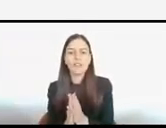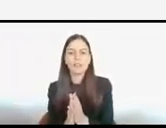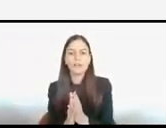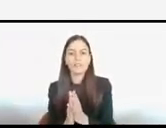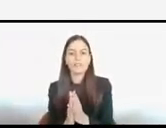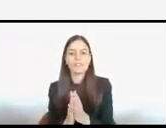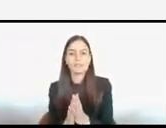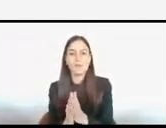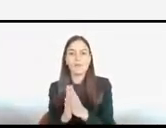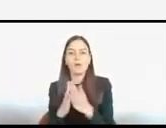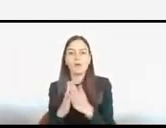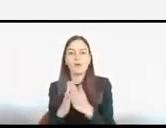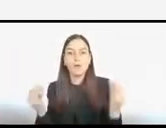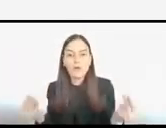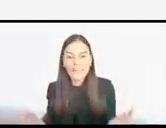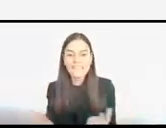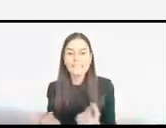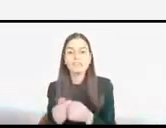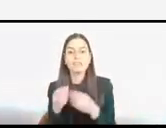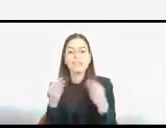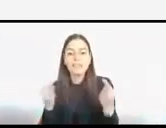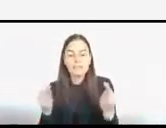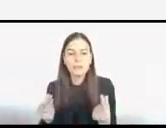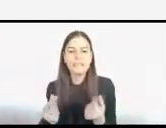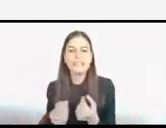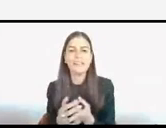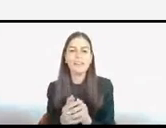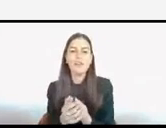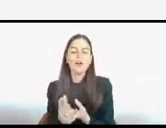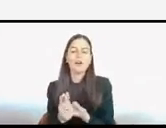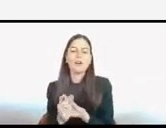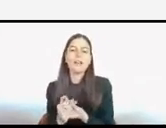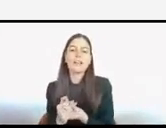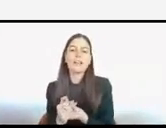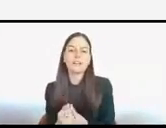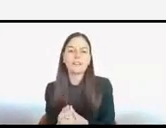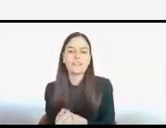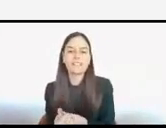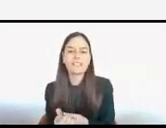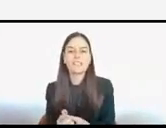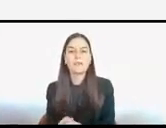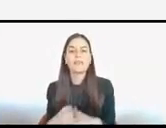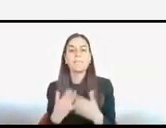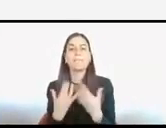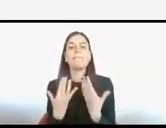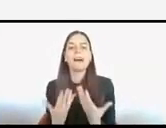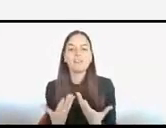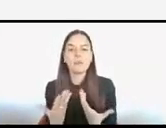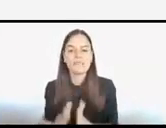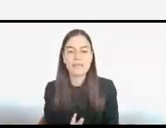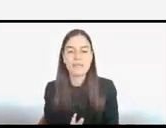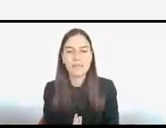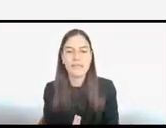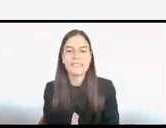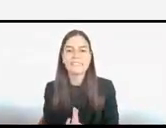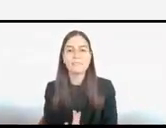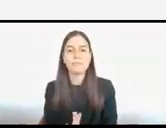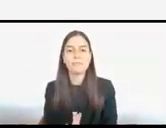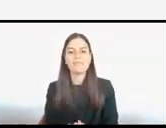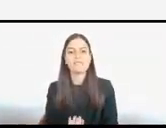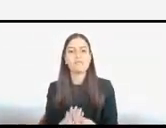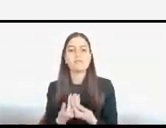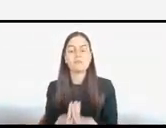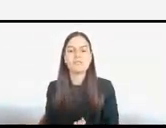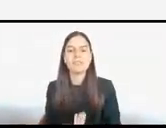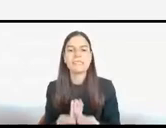dans l'univers de l'investissement locatif, immobilier. Là, je vais investir dans des parts de SCPI. La